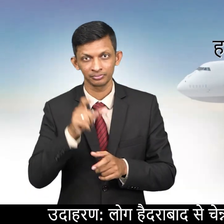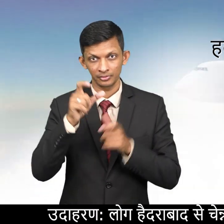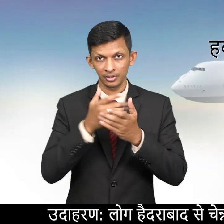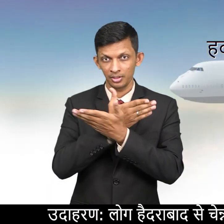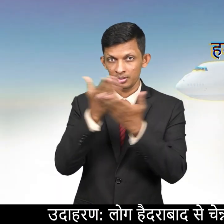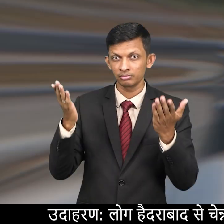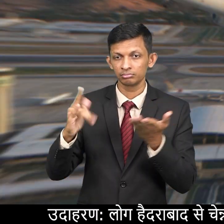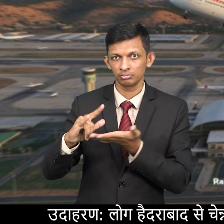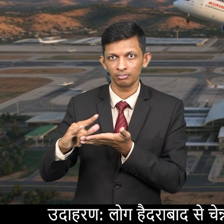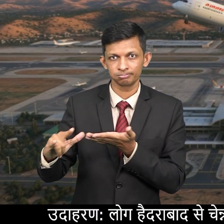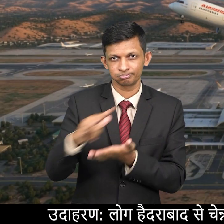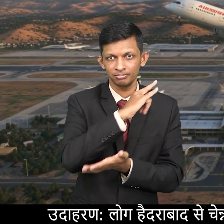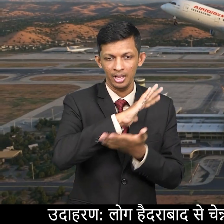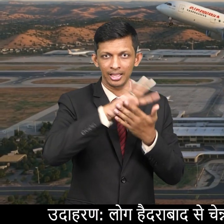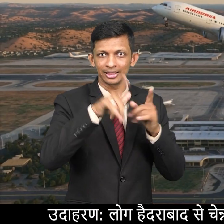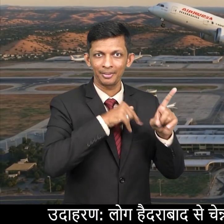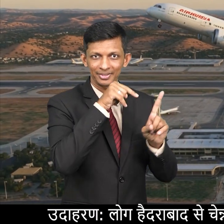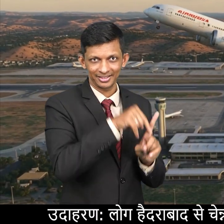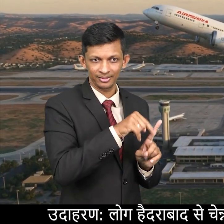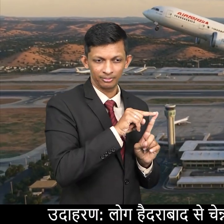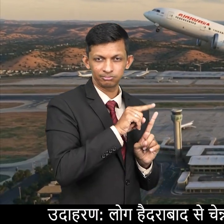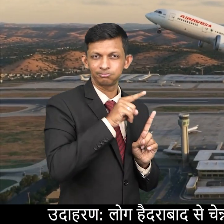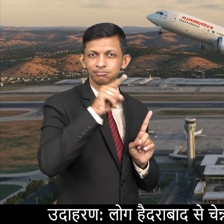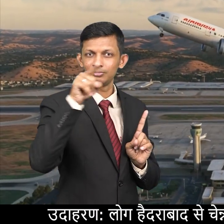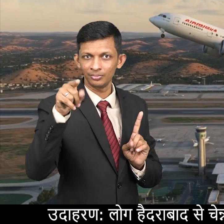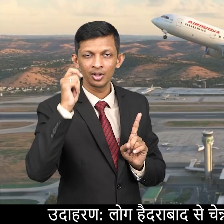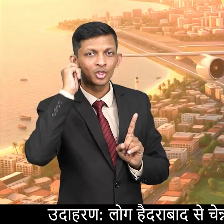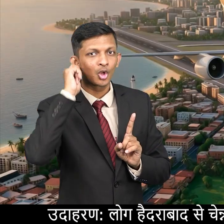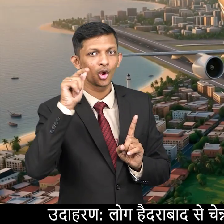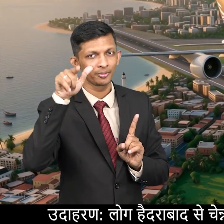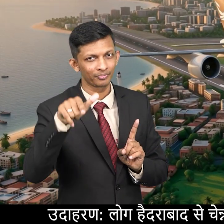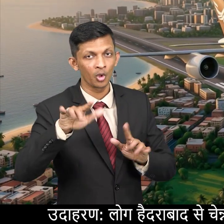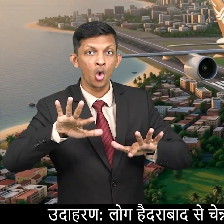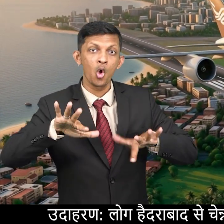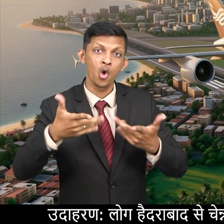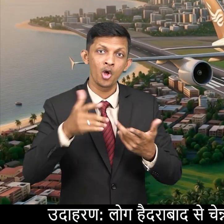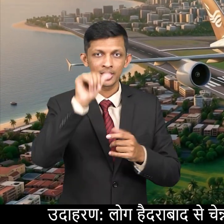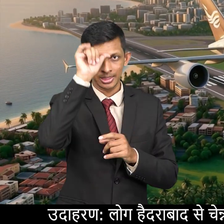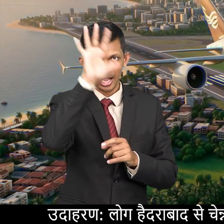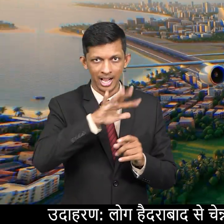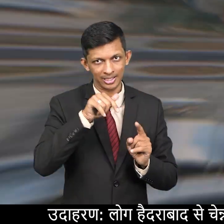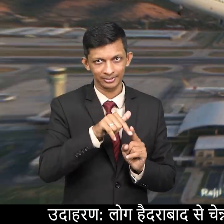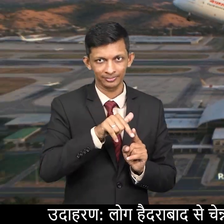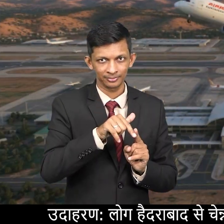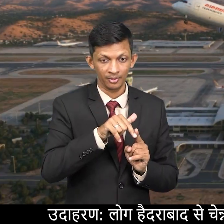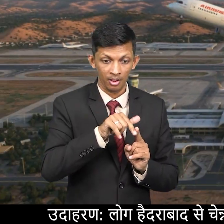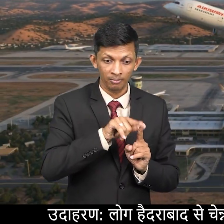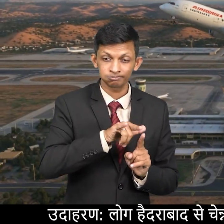उदाहरण, लोग हैदराबाद से चेन्नई या भारत से संयुक्त राज्य अमेरिका तक उड़ानें लेते हैं।